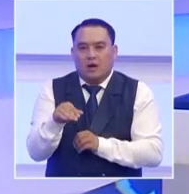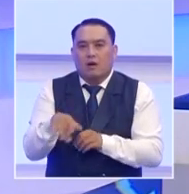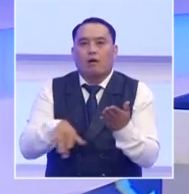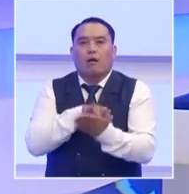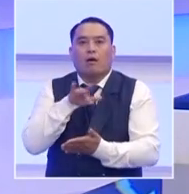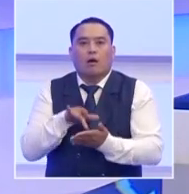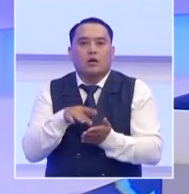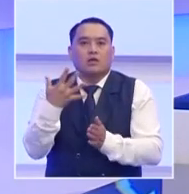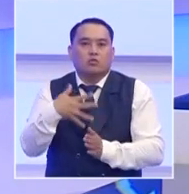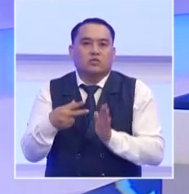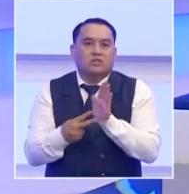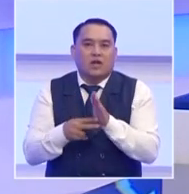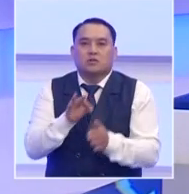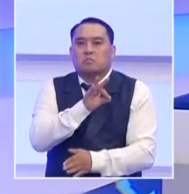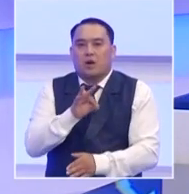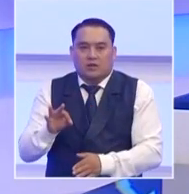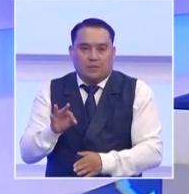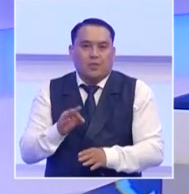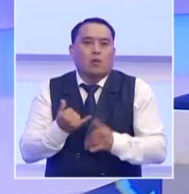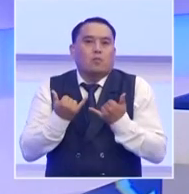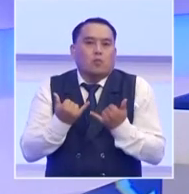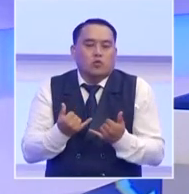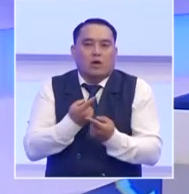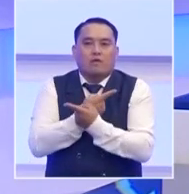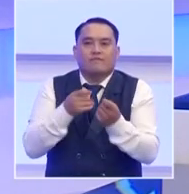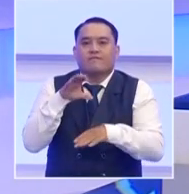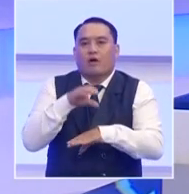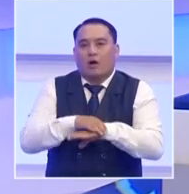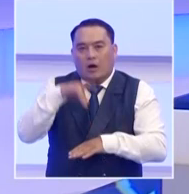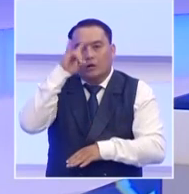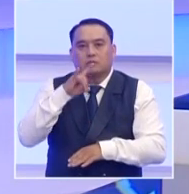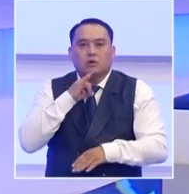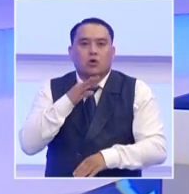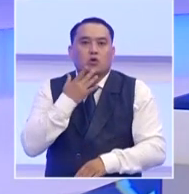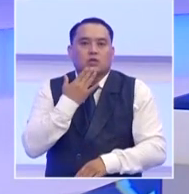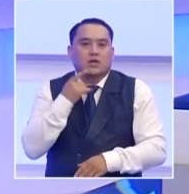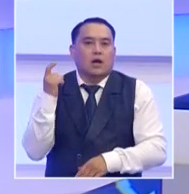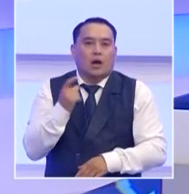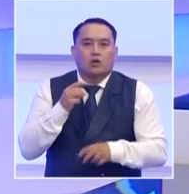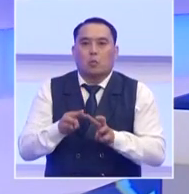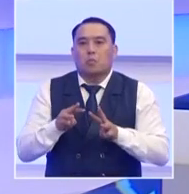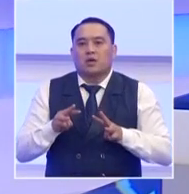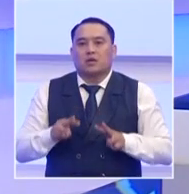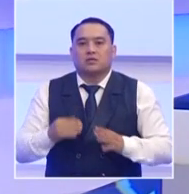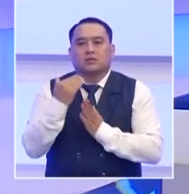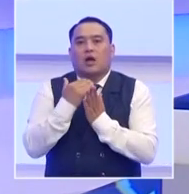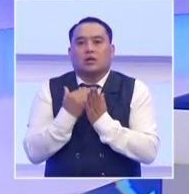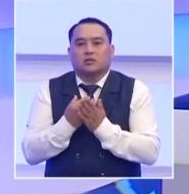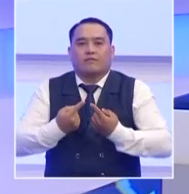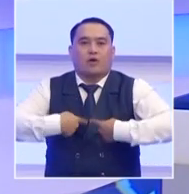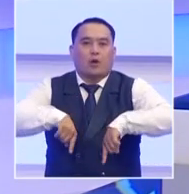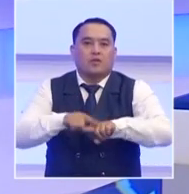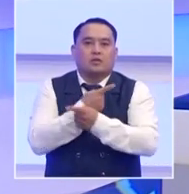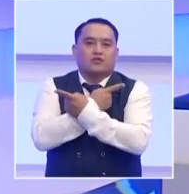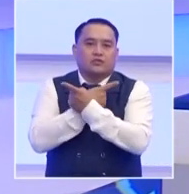қалалықтар 58.8%-ын құрайды. Мұндай деректі бүгін Қазақстан Республикасының ұлттық экономика министрлігінің статистика комитеті